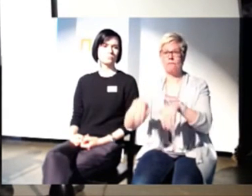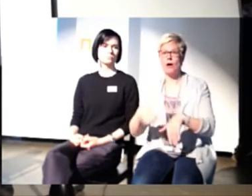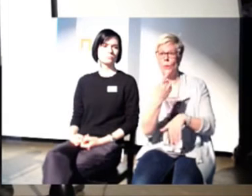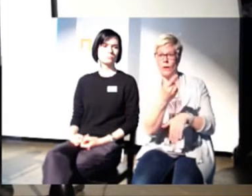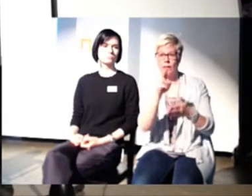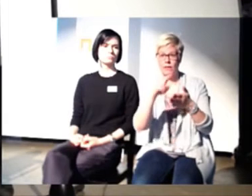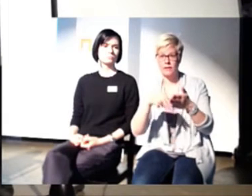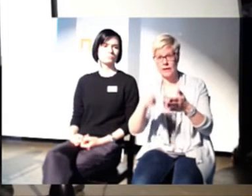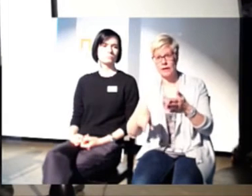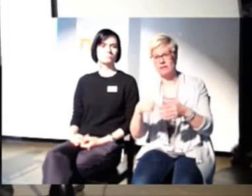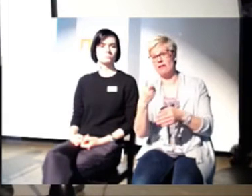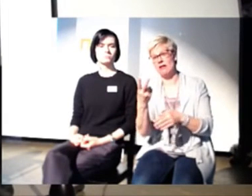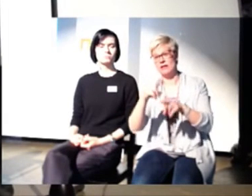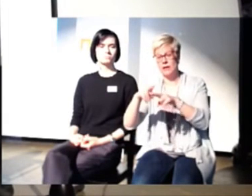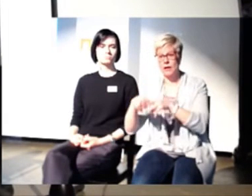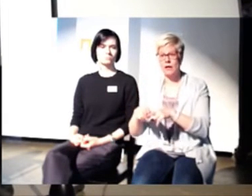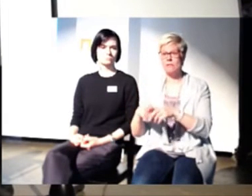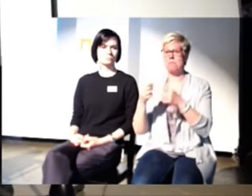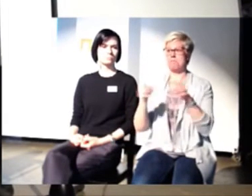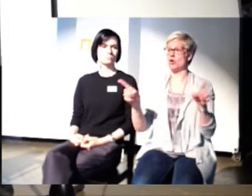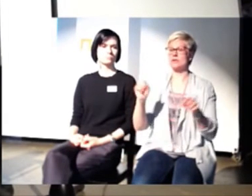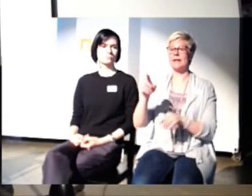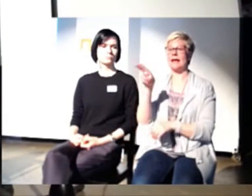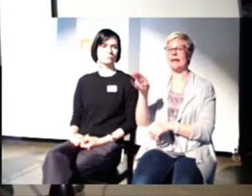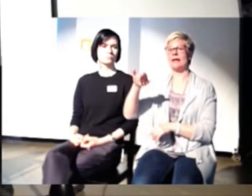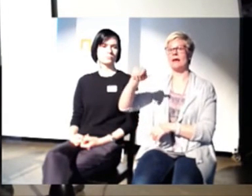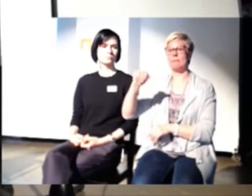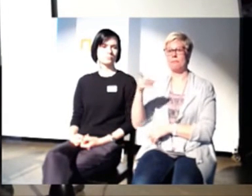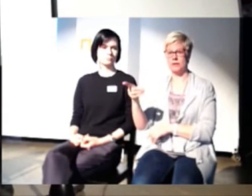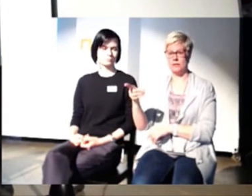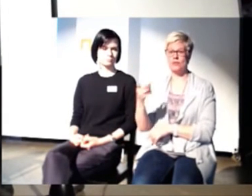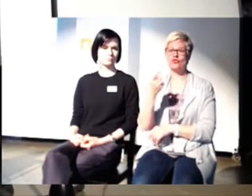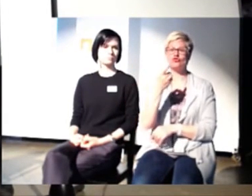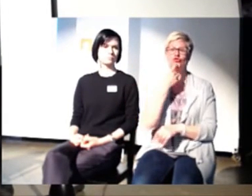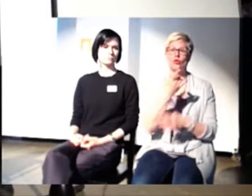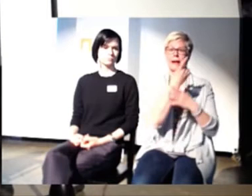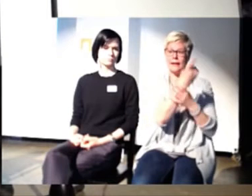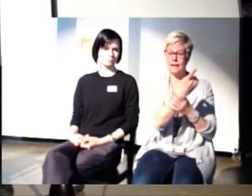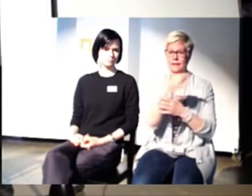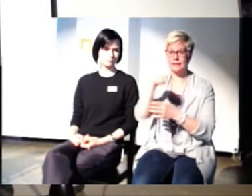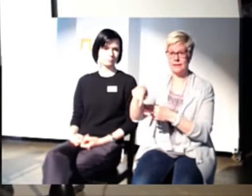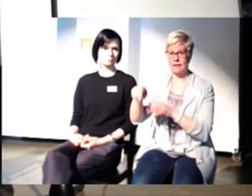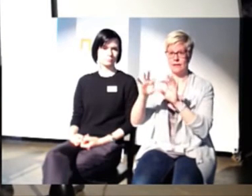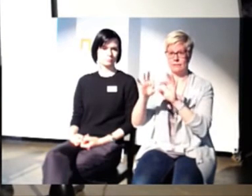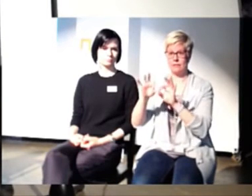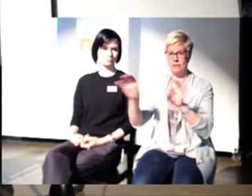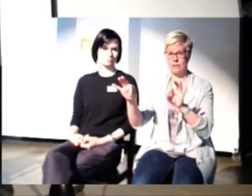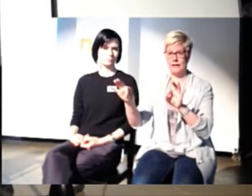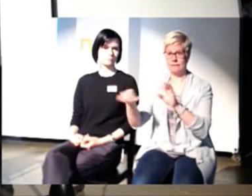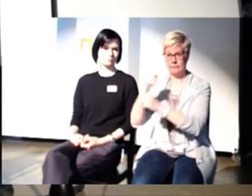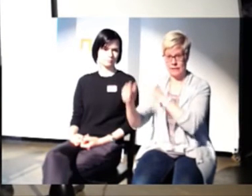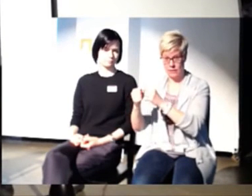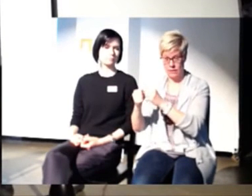on sitten tosiaan HIAB, joka toimii Suomenlinnassa ja Kaapelilla, mutta myös